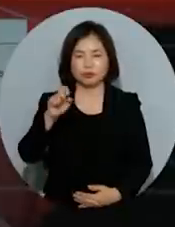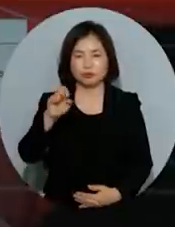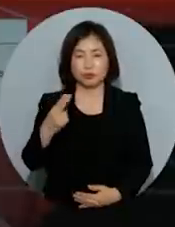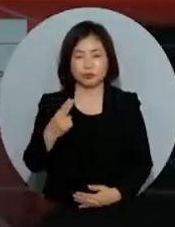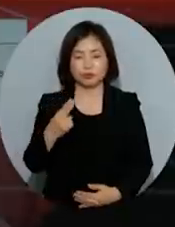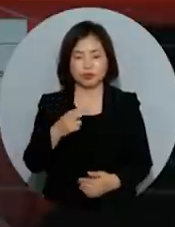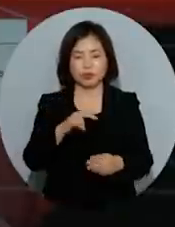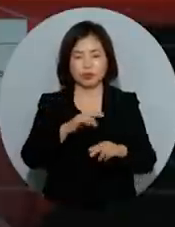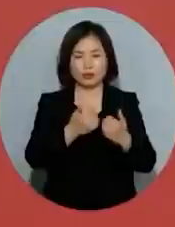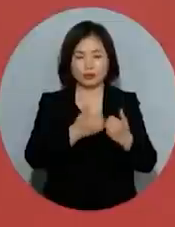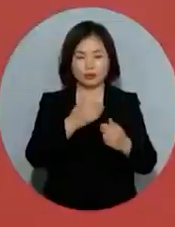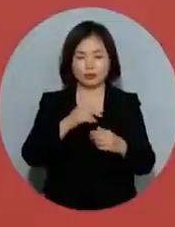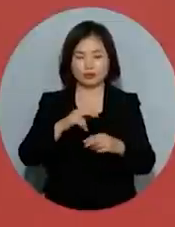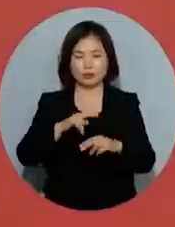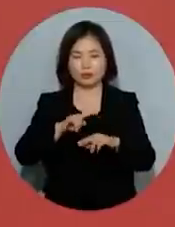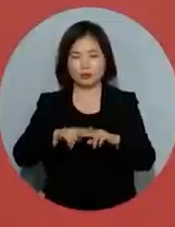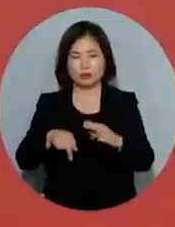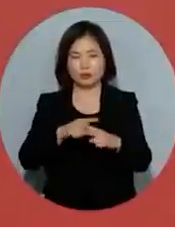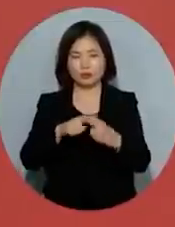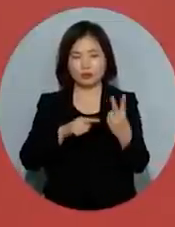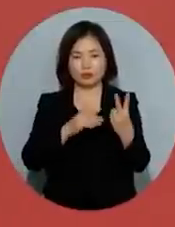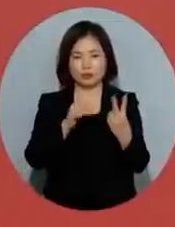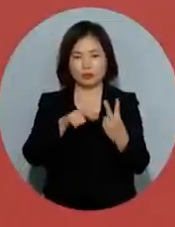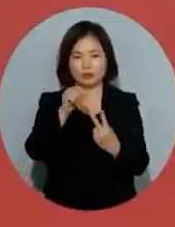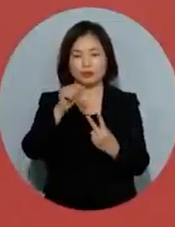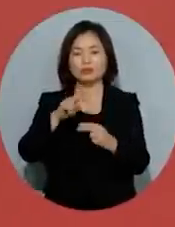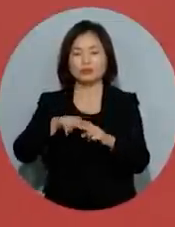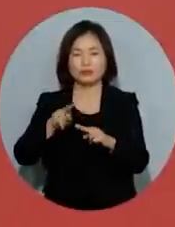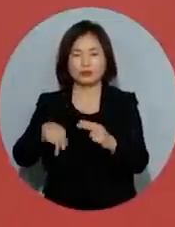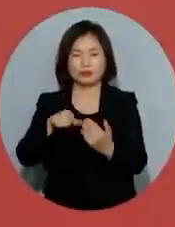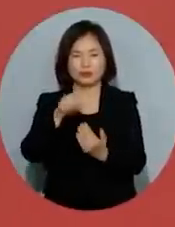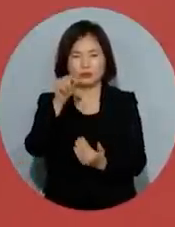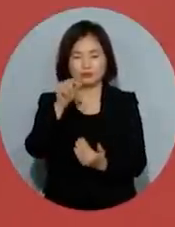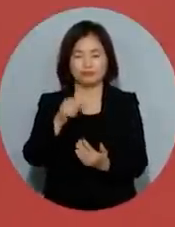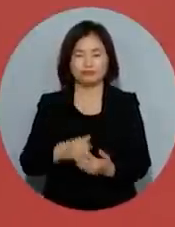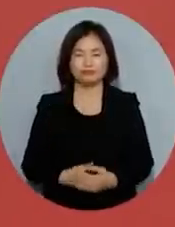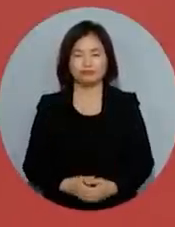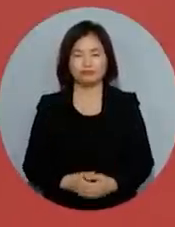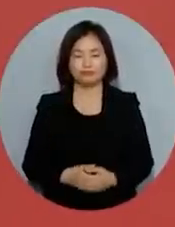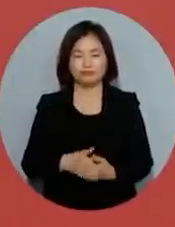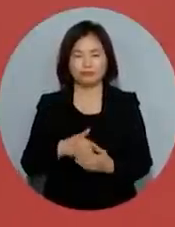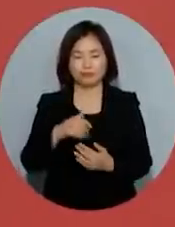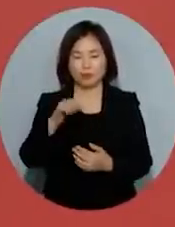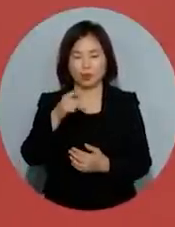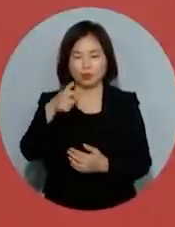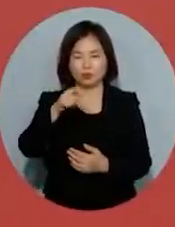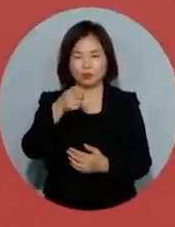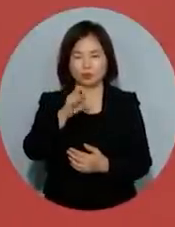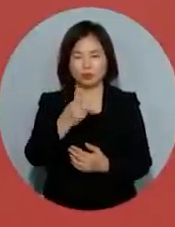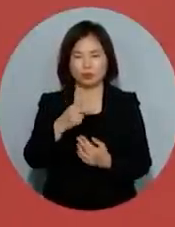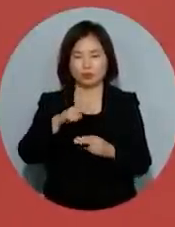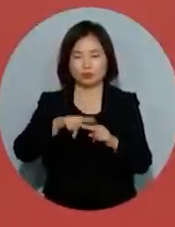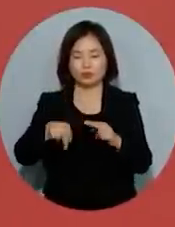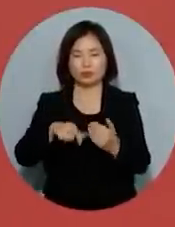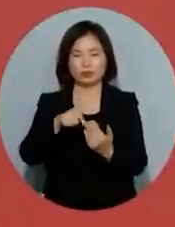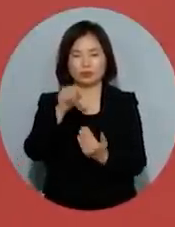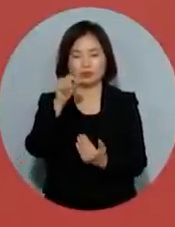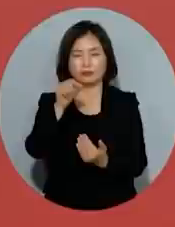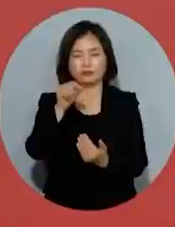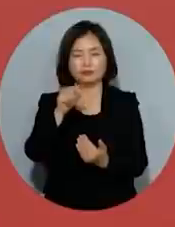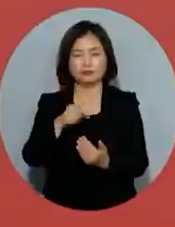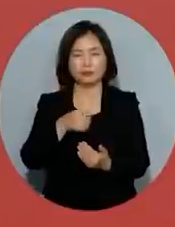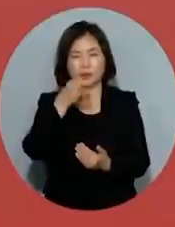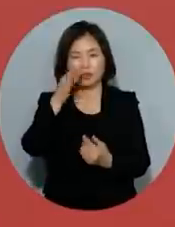갈등과 은퇴가 남았습니다. 어떤 거를 선택하시겠습니까? 은퇴하겠습니다. 은퇴하시겠습니까? 홍준표 후보는 은퇴를 선택하셨습니다.